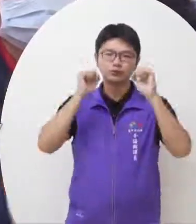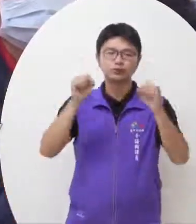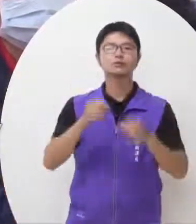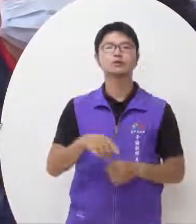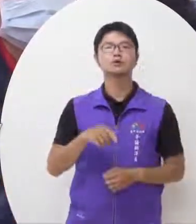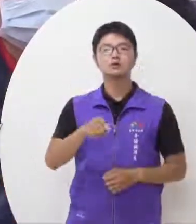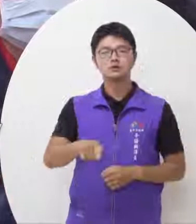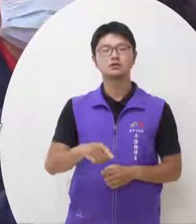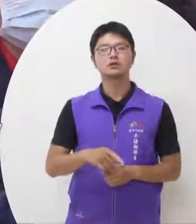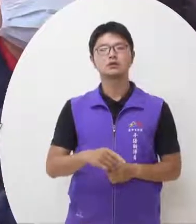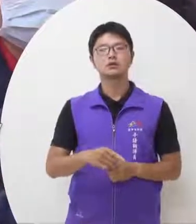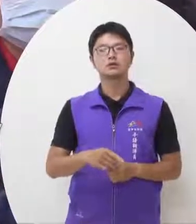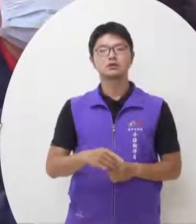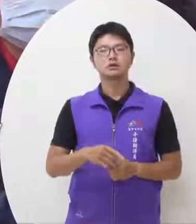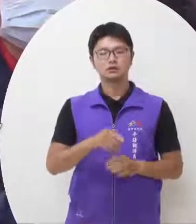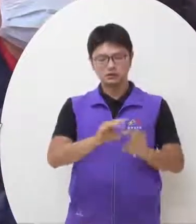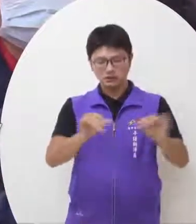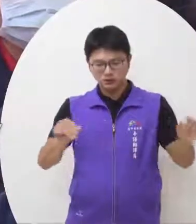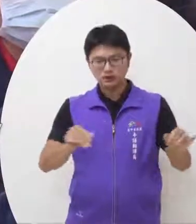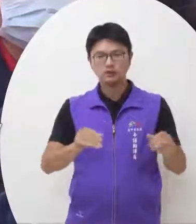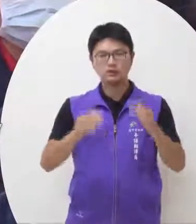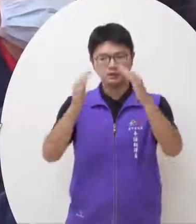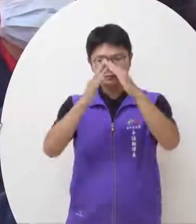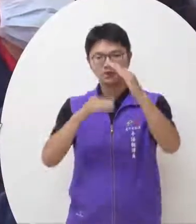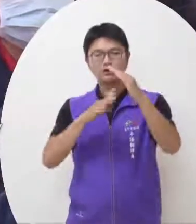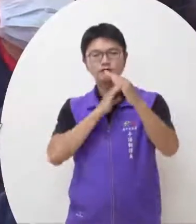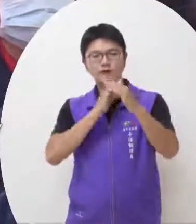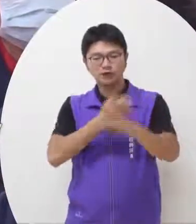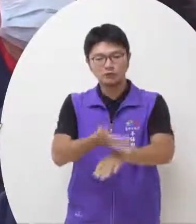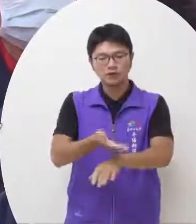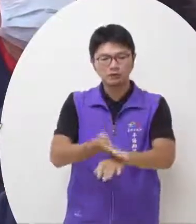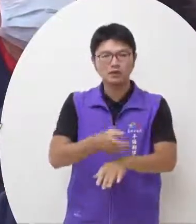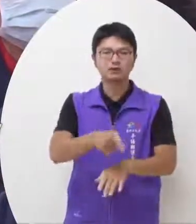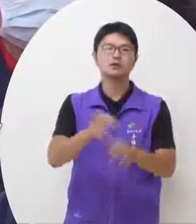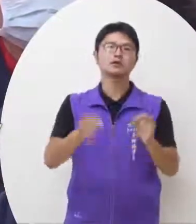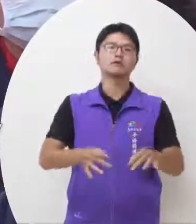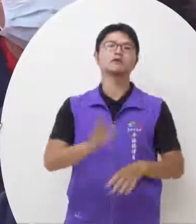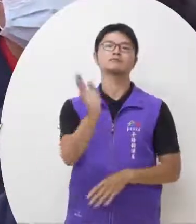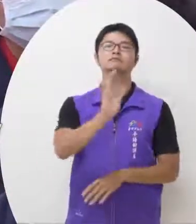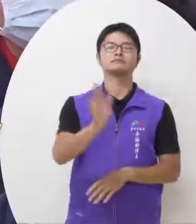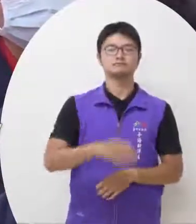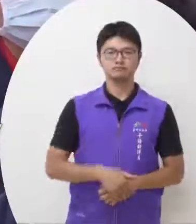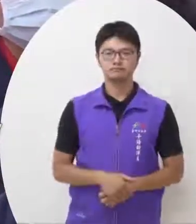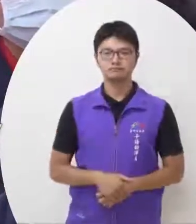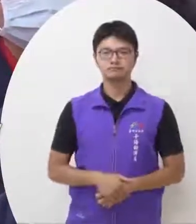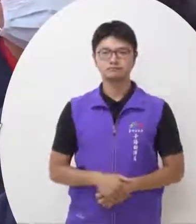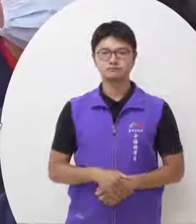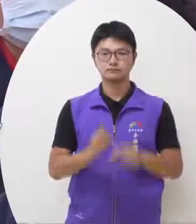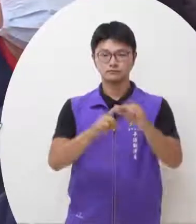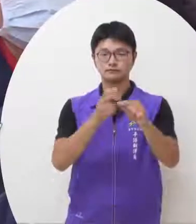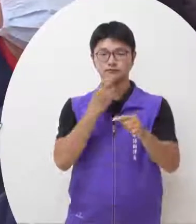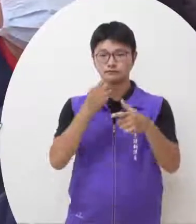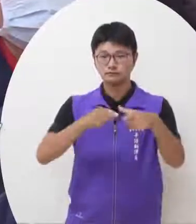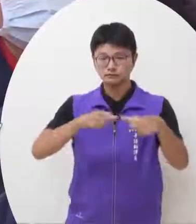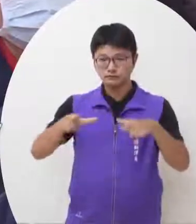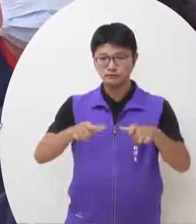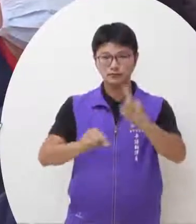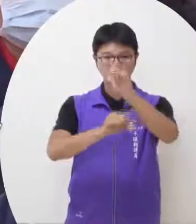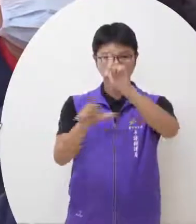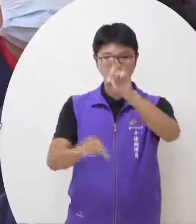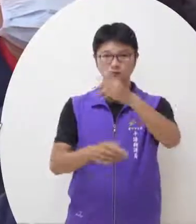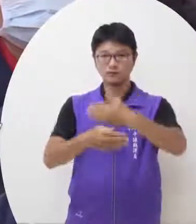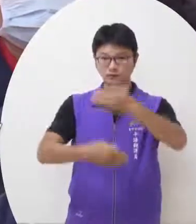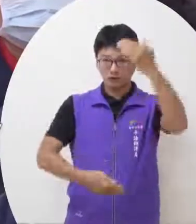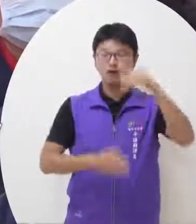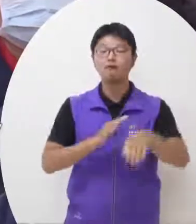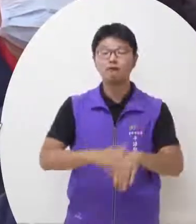间也能够多方面的利用，不至于好像闲置在那边中央公园预定的十一月开幕嘛，那